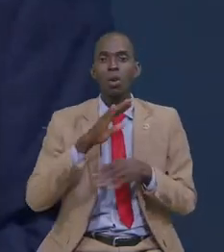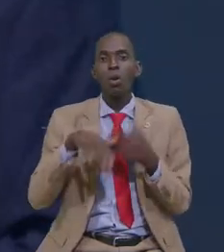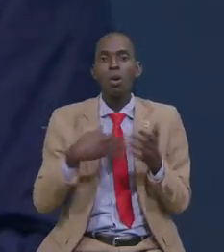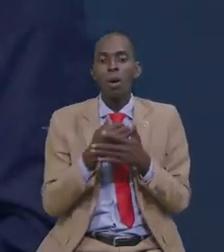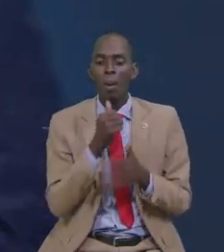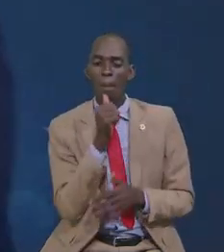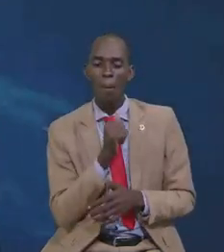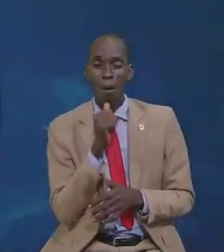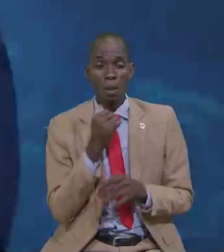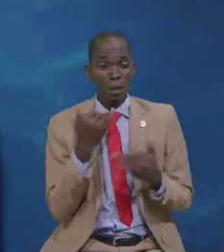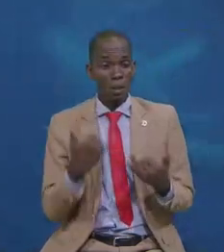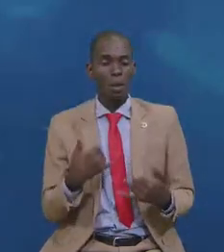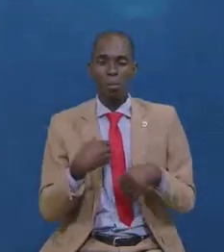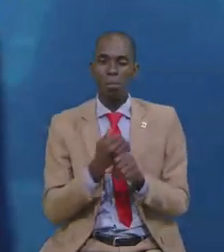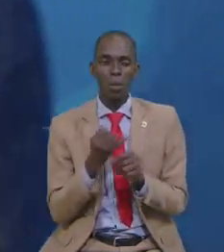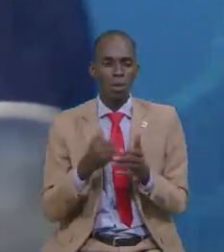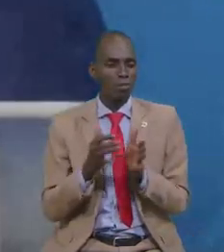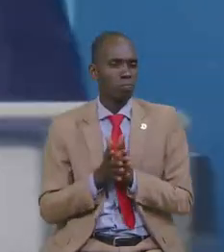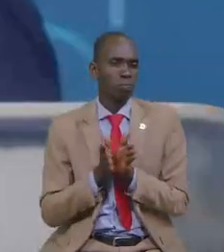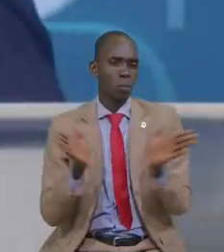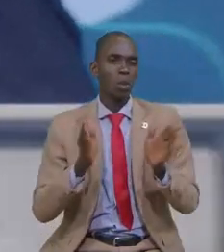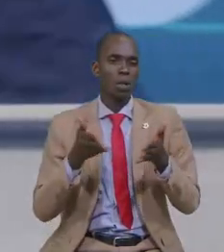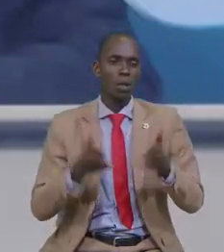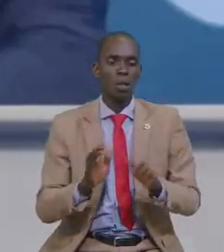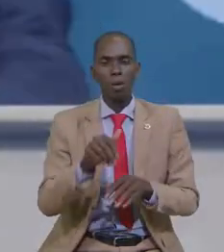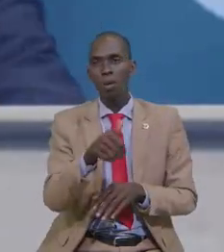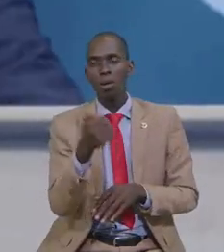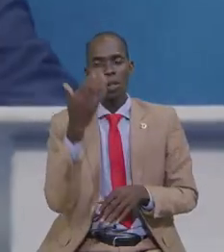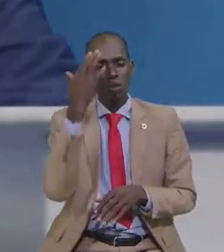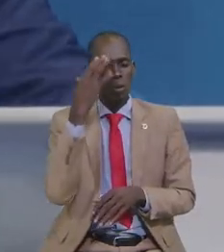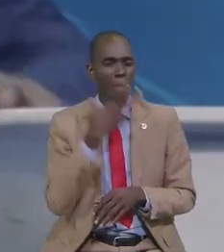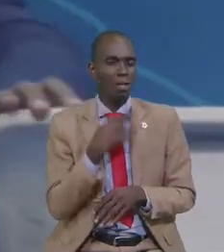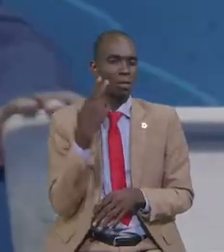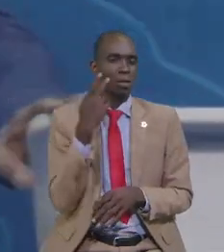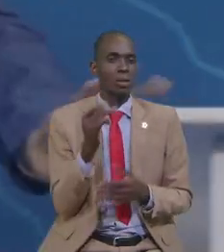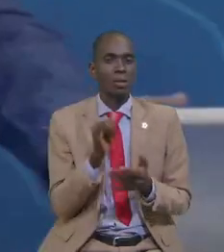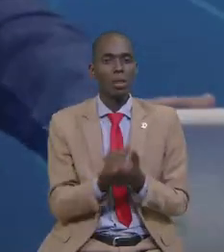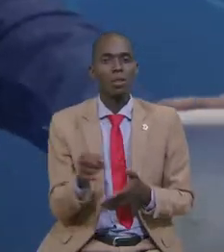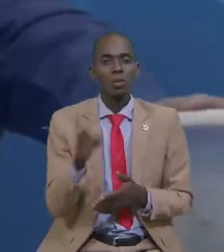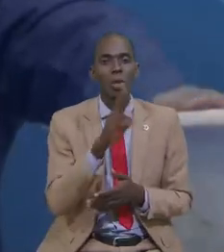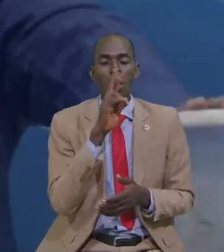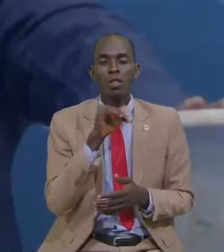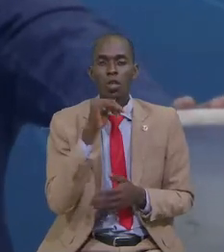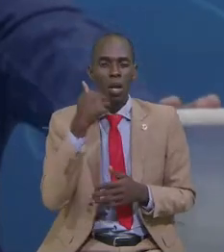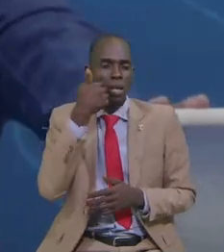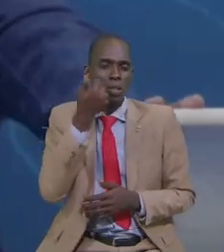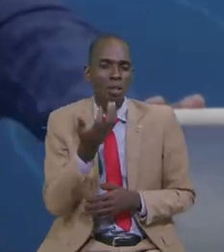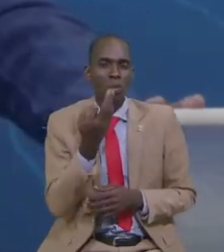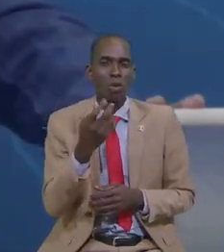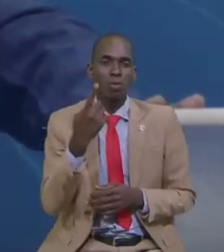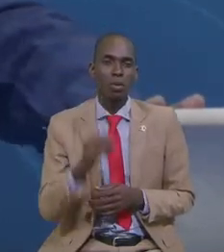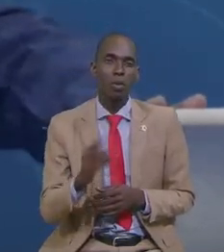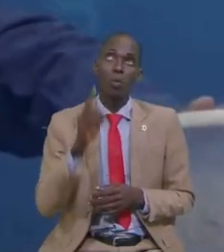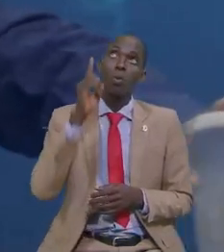la joie en vous, c'est privé. Mais rendez-le public, que les autres le voient, qu'ils sachent que tu n'as pas